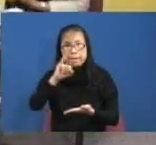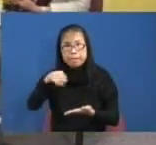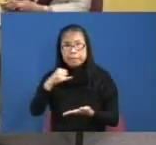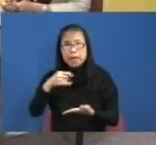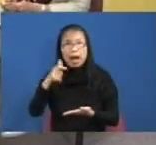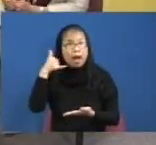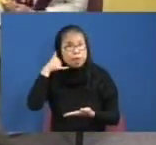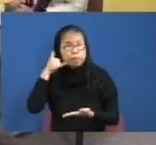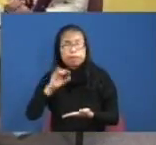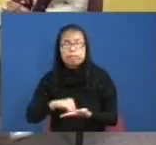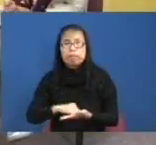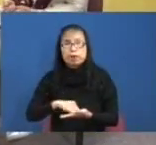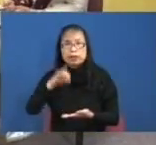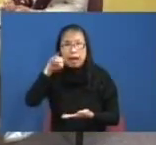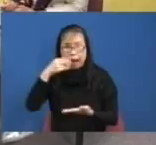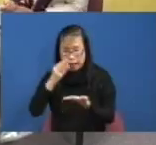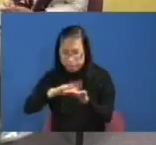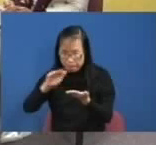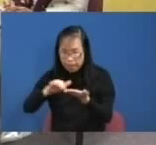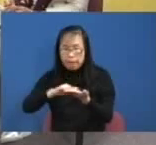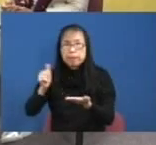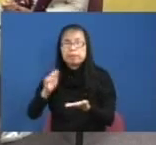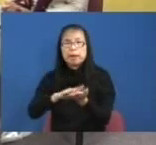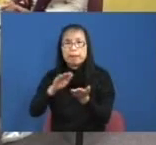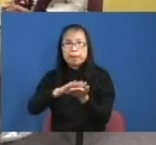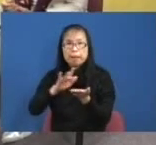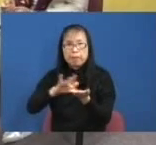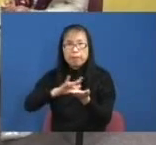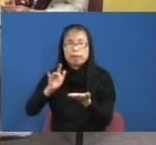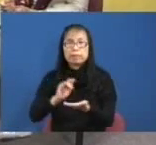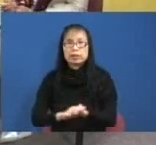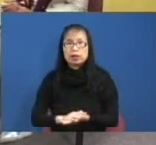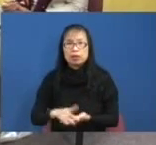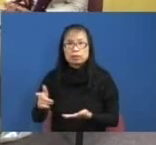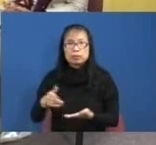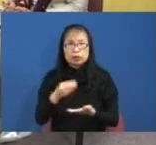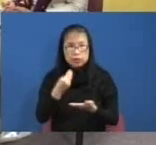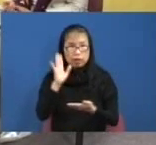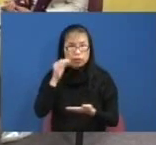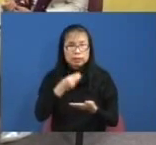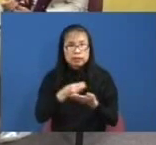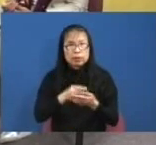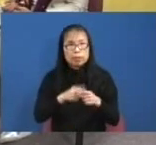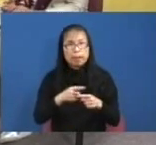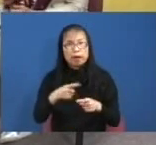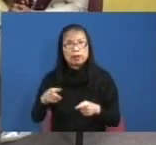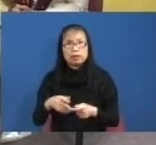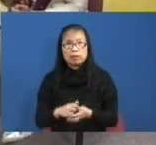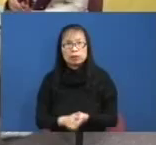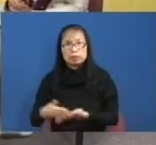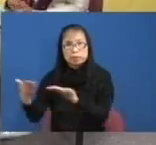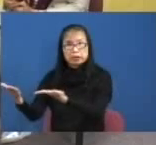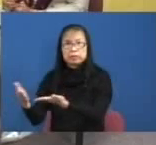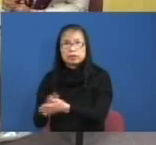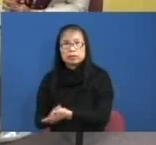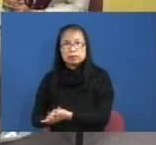講起 iPhone、iPad， 咁嗰6,000元可能真係啲人走咗去買嗰樣嘢， 係啊，都 咁啊益咗其他。 係咯係咯，但係我諗就咁